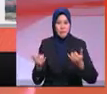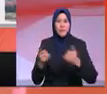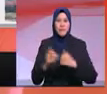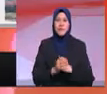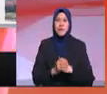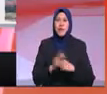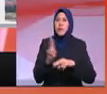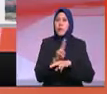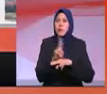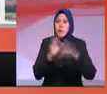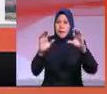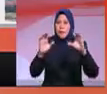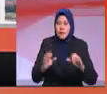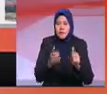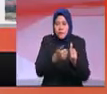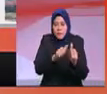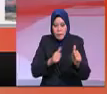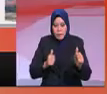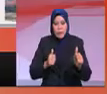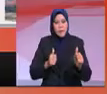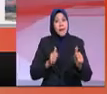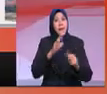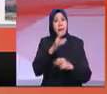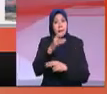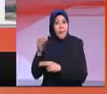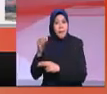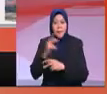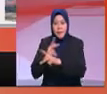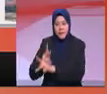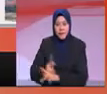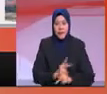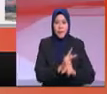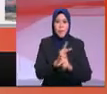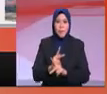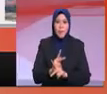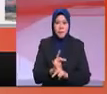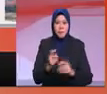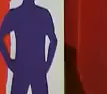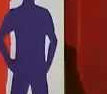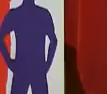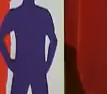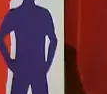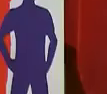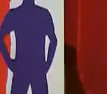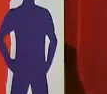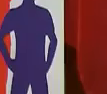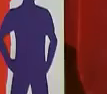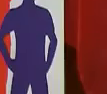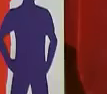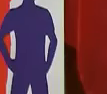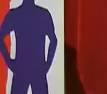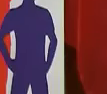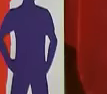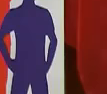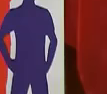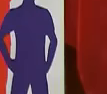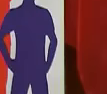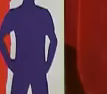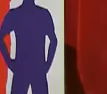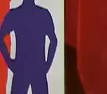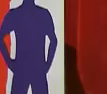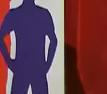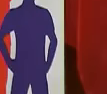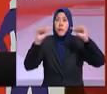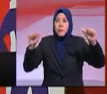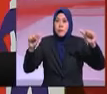kita menggunakan kaedah pencegahan dan kawalan. Kita lihat kepada tindakan-tindakan kita iaitu tindakan kesihatan awam